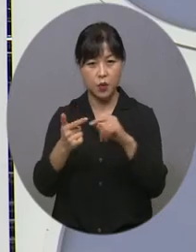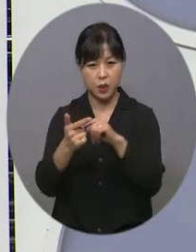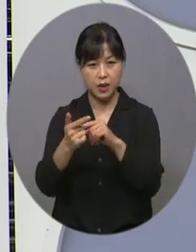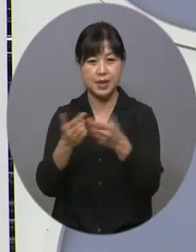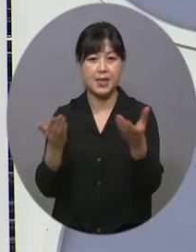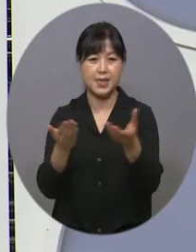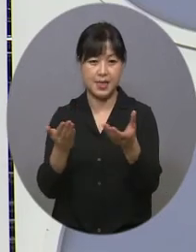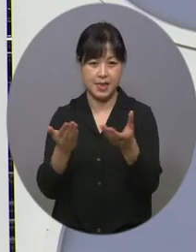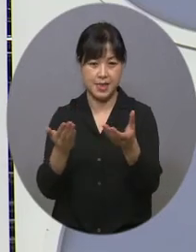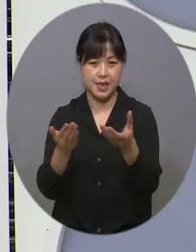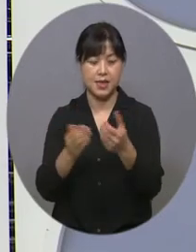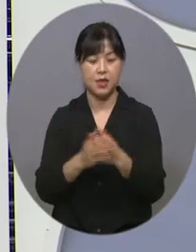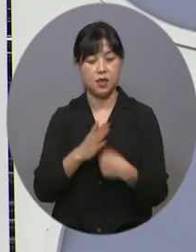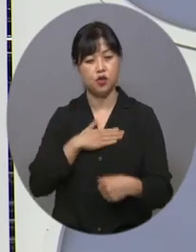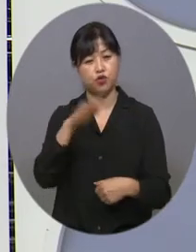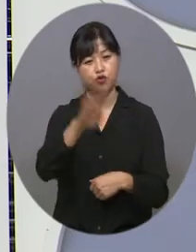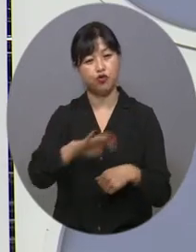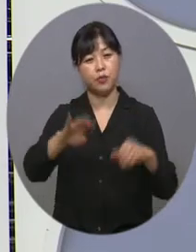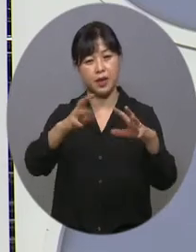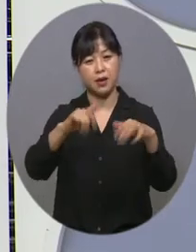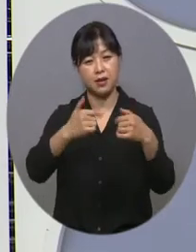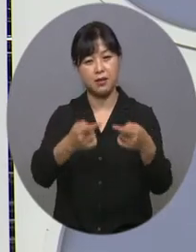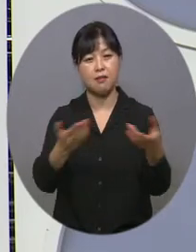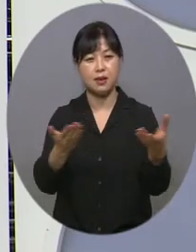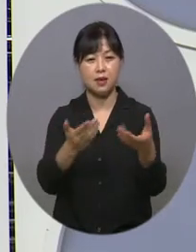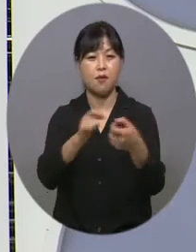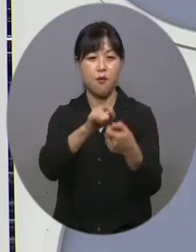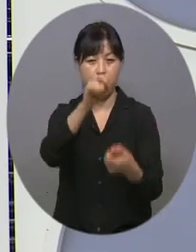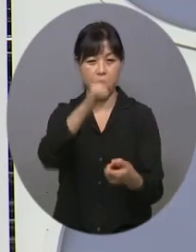했고요. 그러는 과정에서